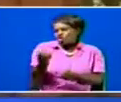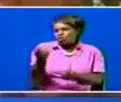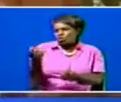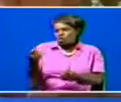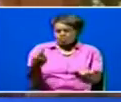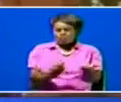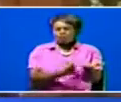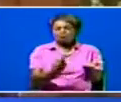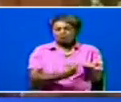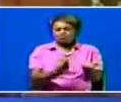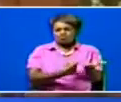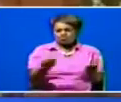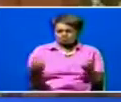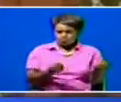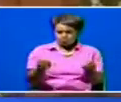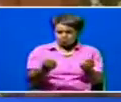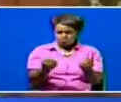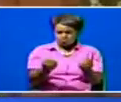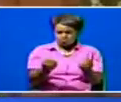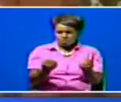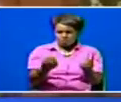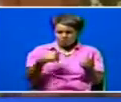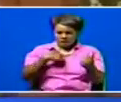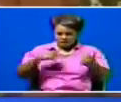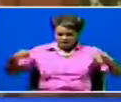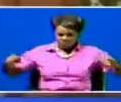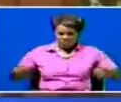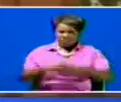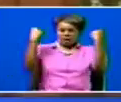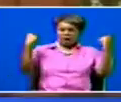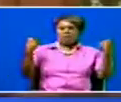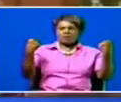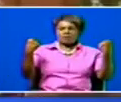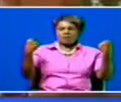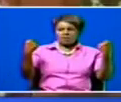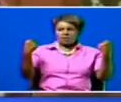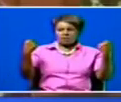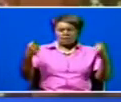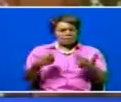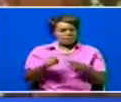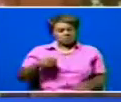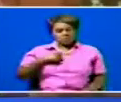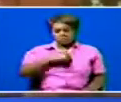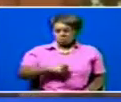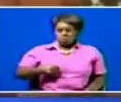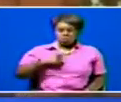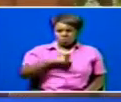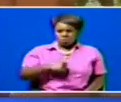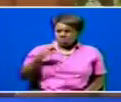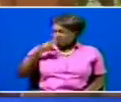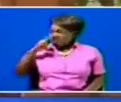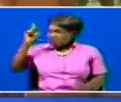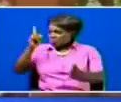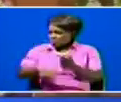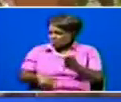a mzungu. And they had a head-on collision, they collided. But unfortunately, and something so funny